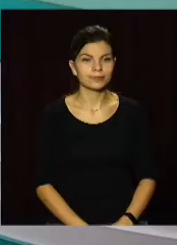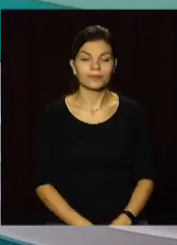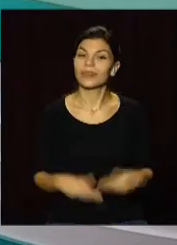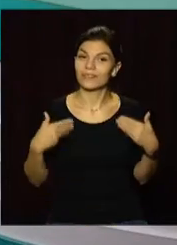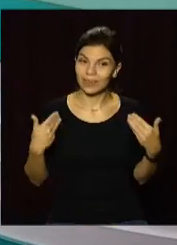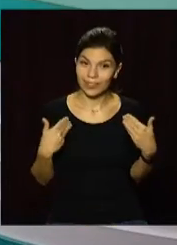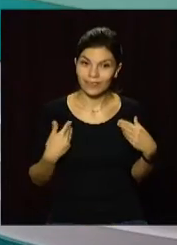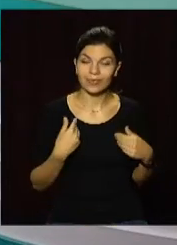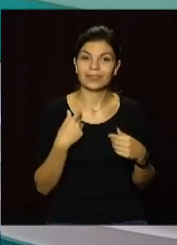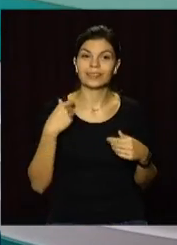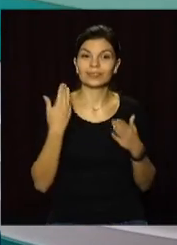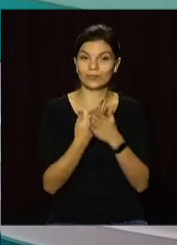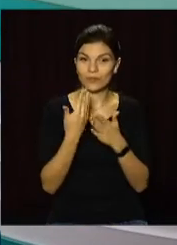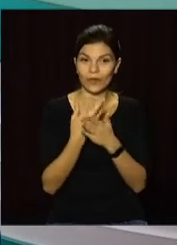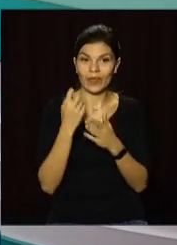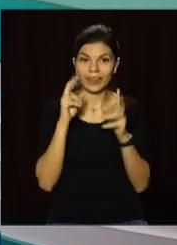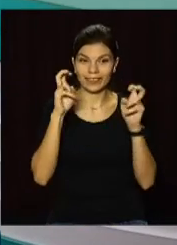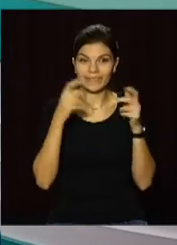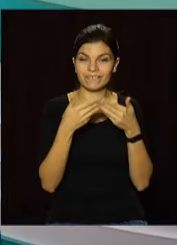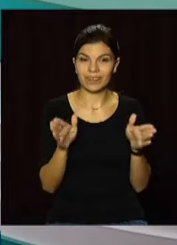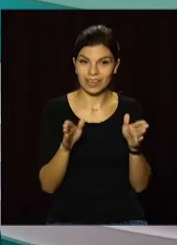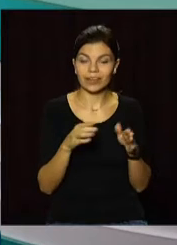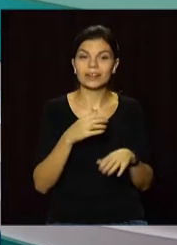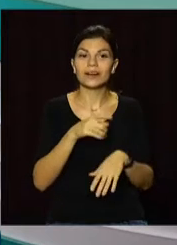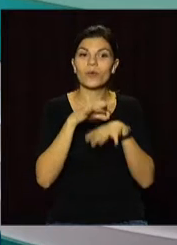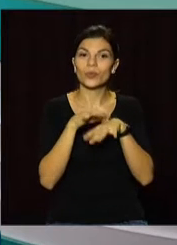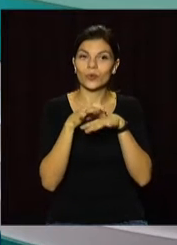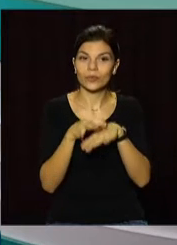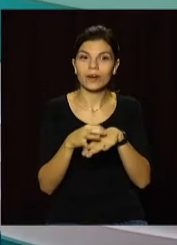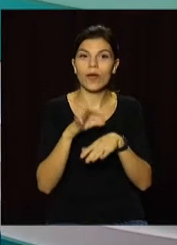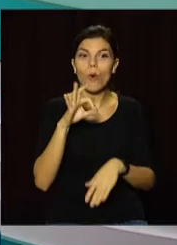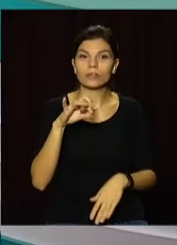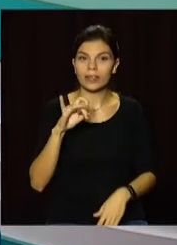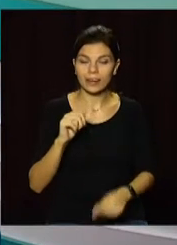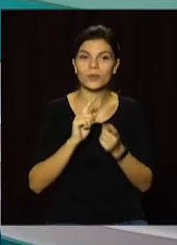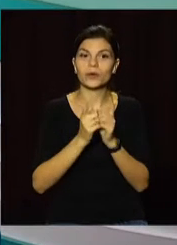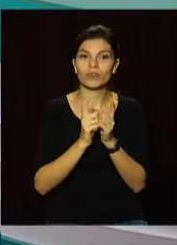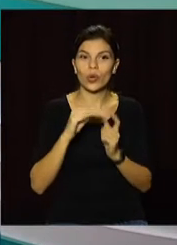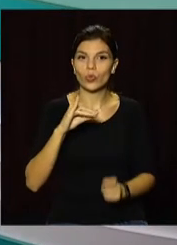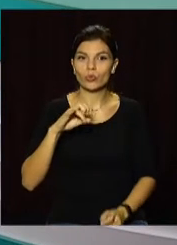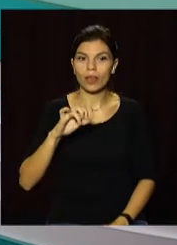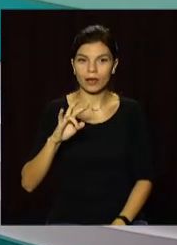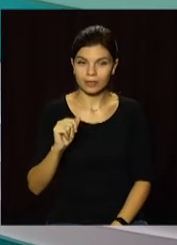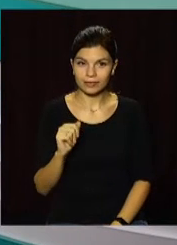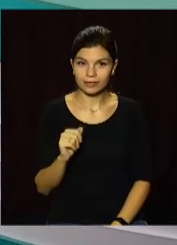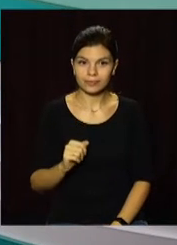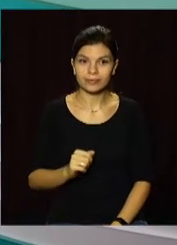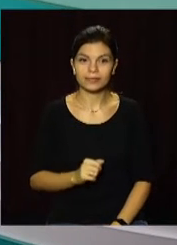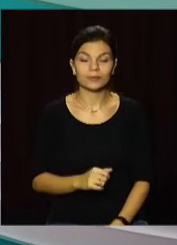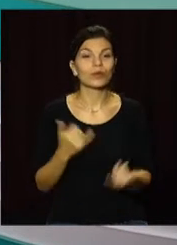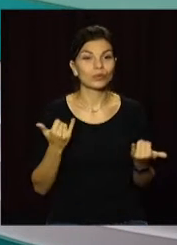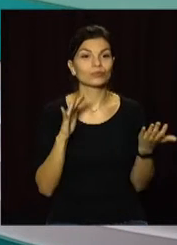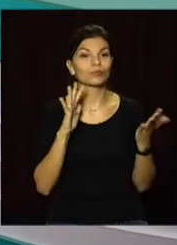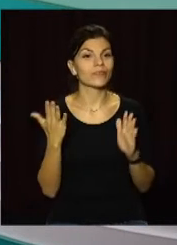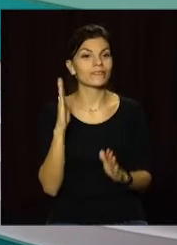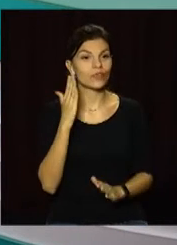Вітаю! ефірі новини на Відкритому. В студії Олександра Філь та сурдоперекладачка Юліана Пуговкіна. І про